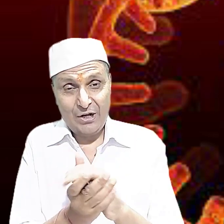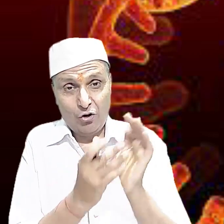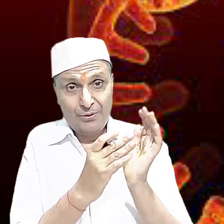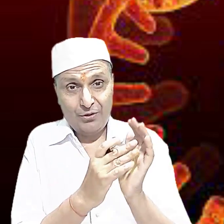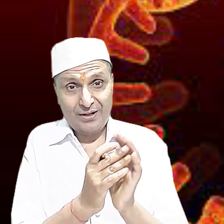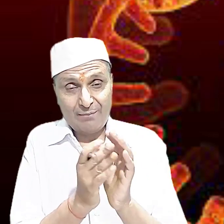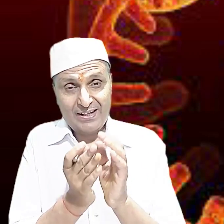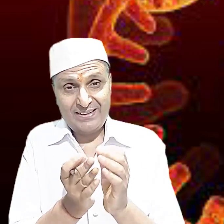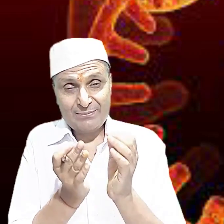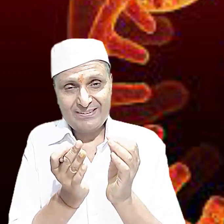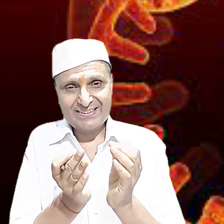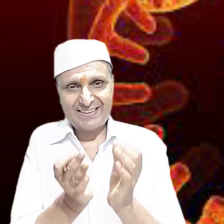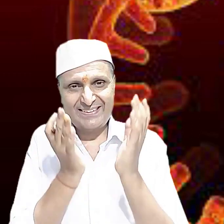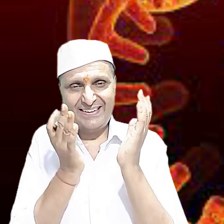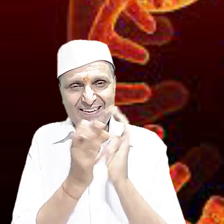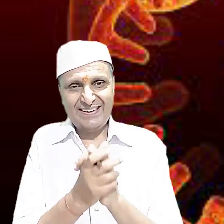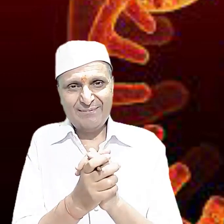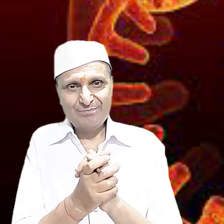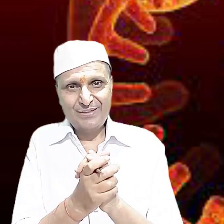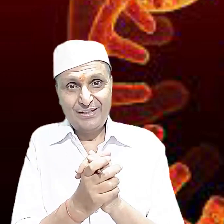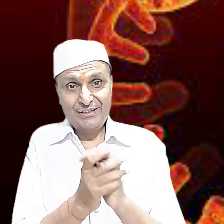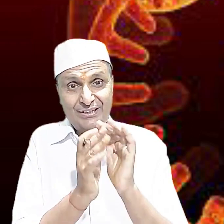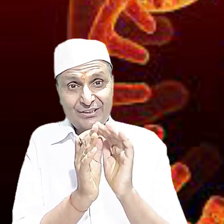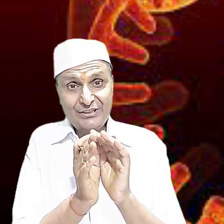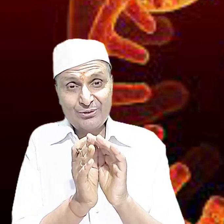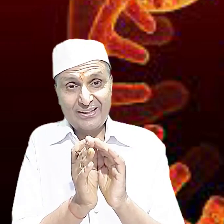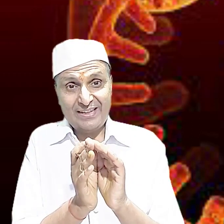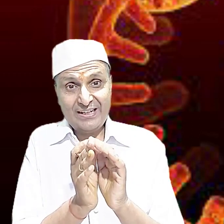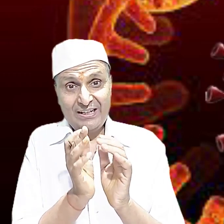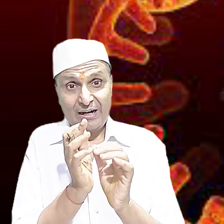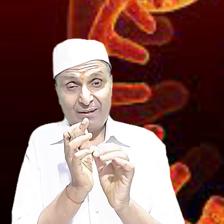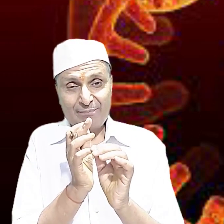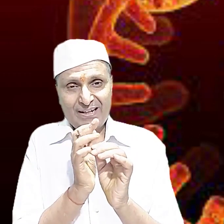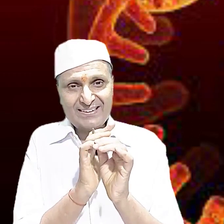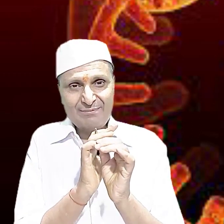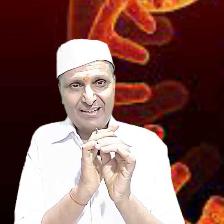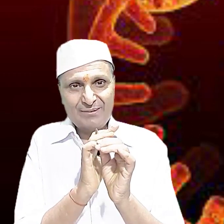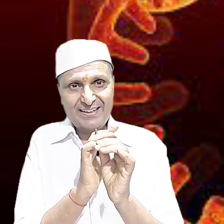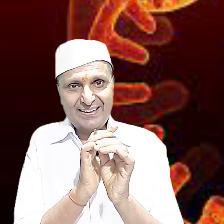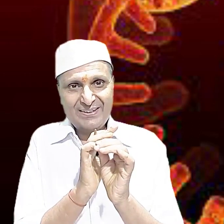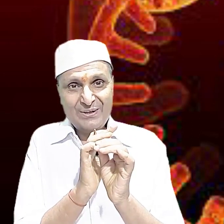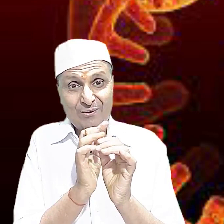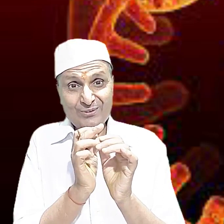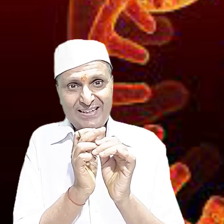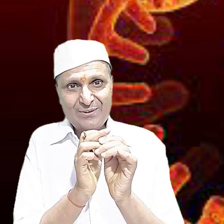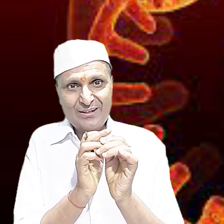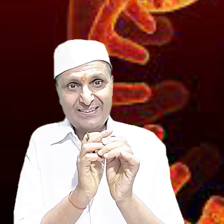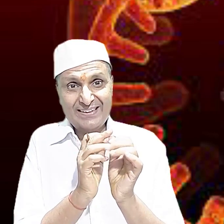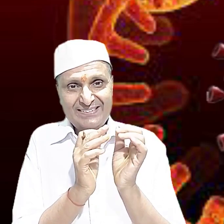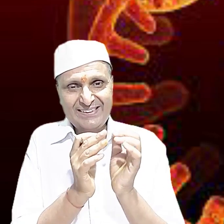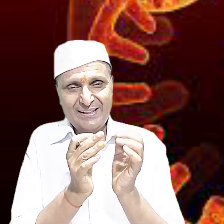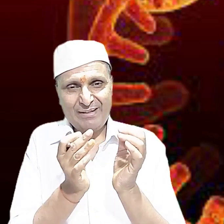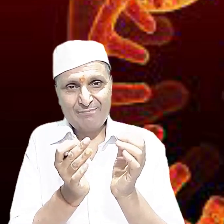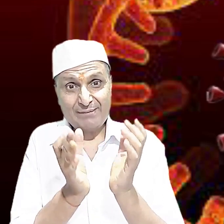बचाते ओमिक्रॉन हमारे देश में दस्तक दे ही गया, 30 देशों के अंदर हमारे भारत का भी नाम आ गया और उन सैकड़ों के